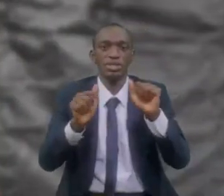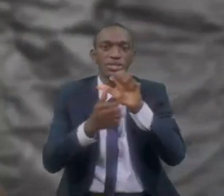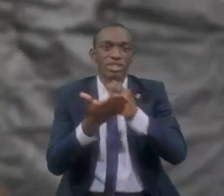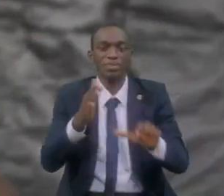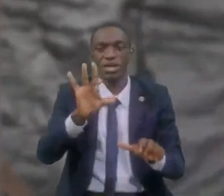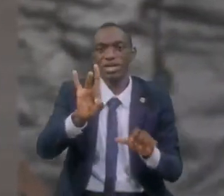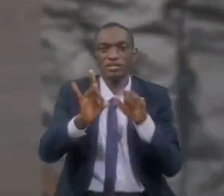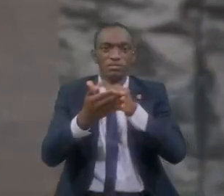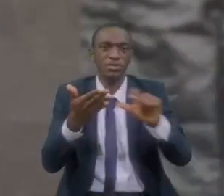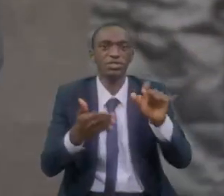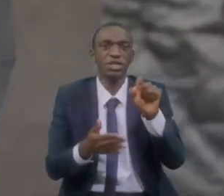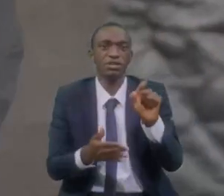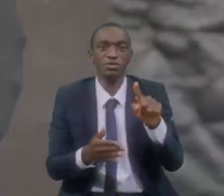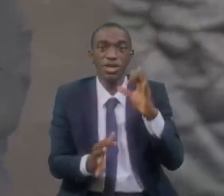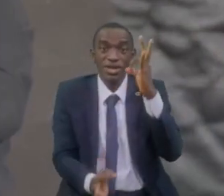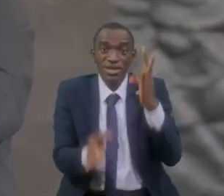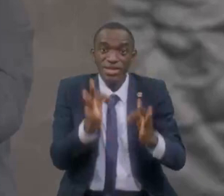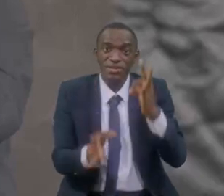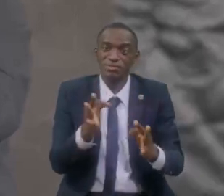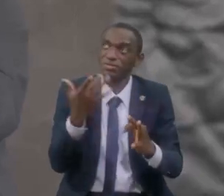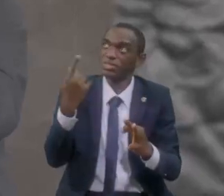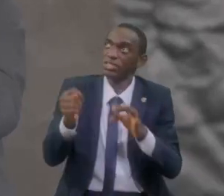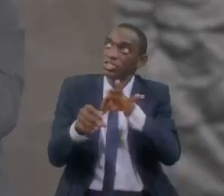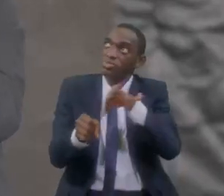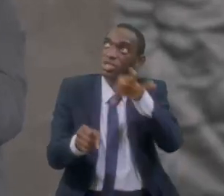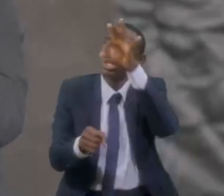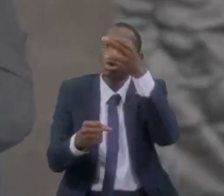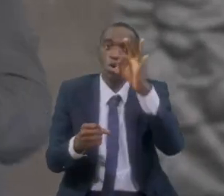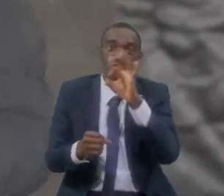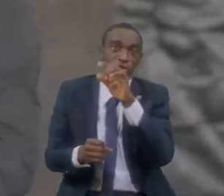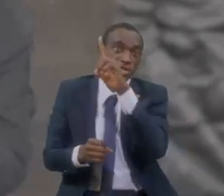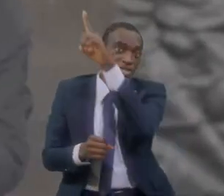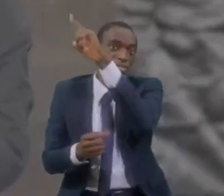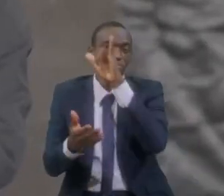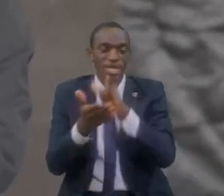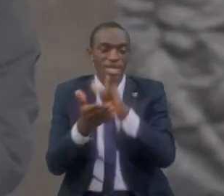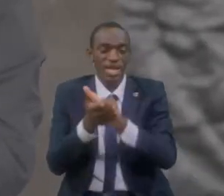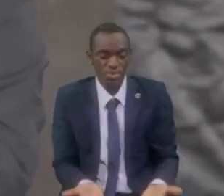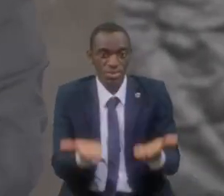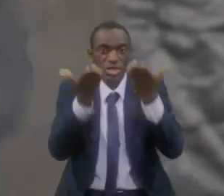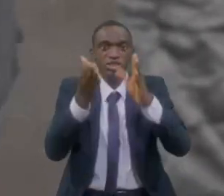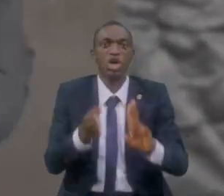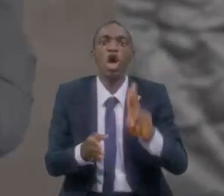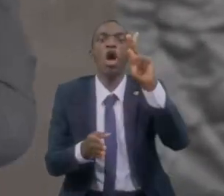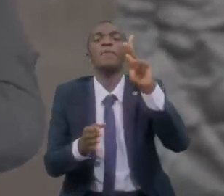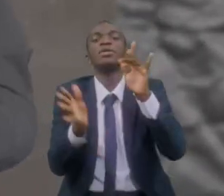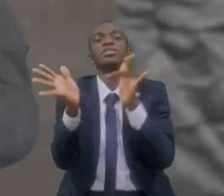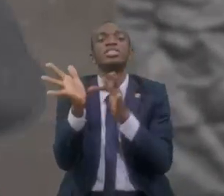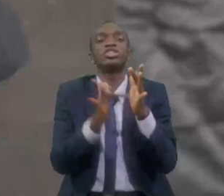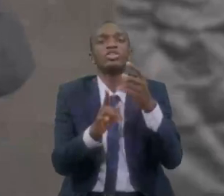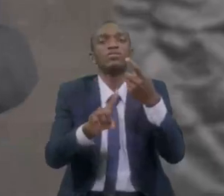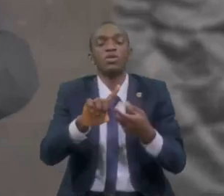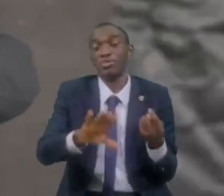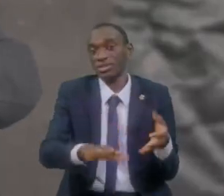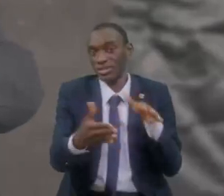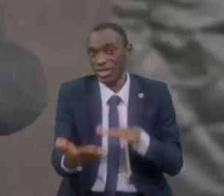verset 11. Et si l'esprit de celui qui a ressuscité Jésus dans les morts